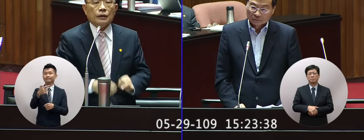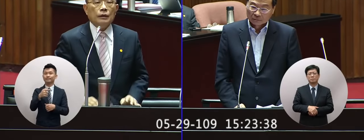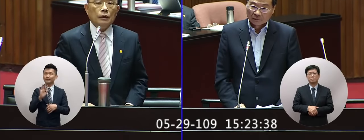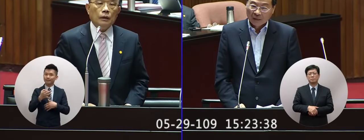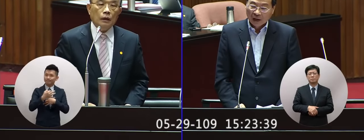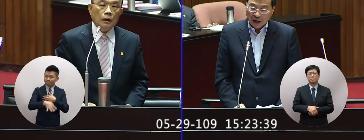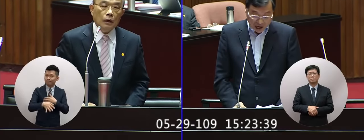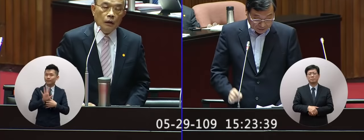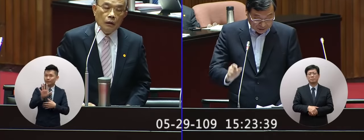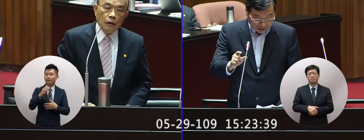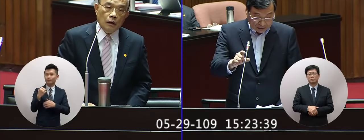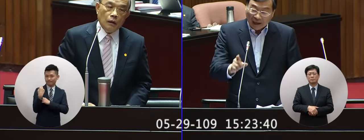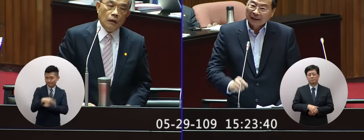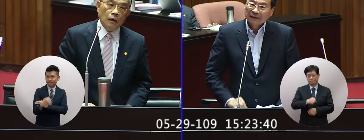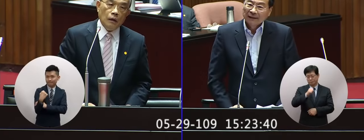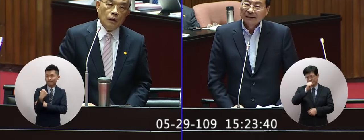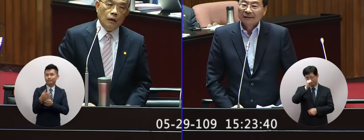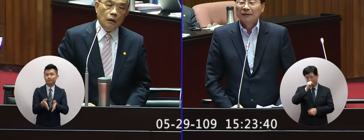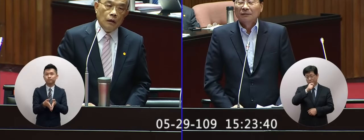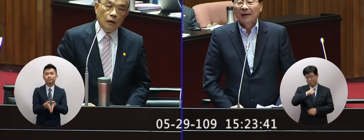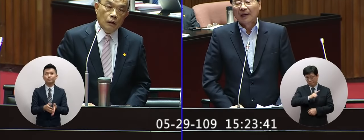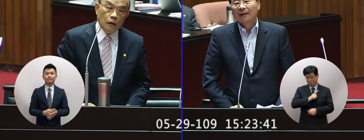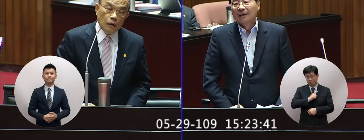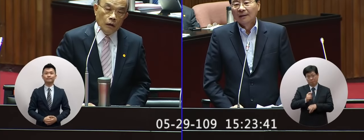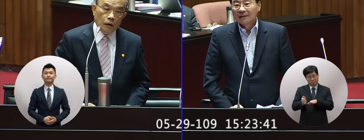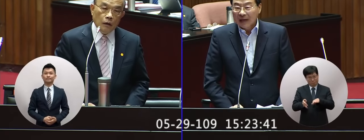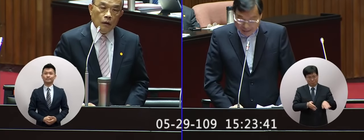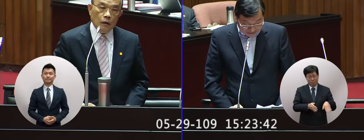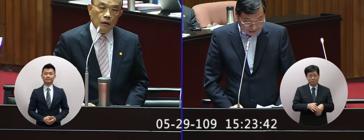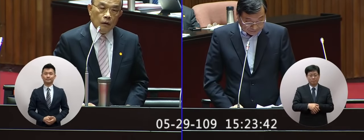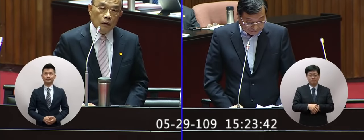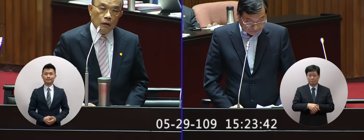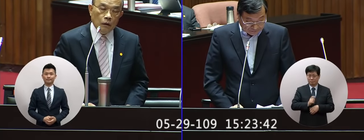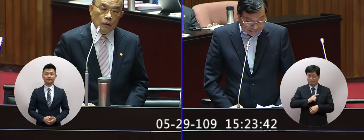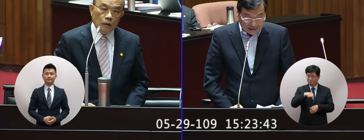要再努力。 好，那你另外